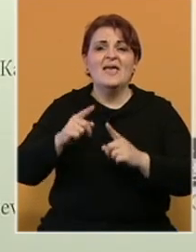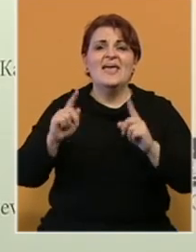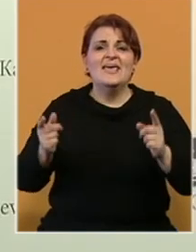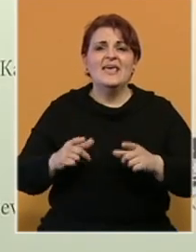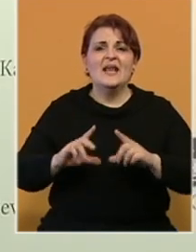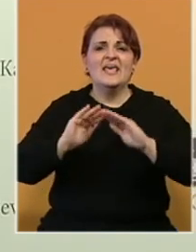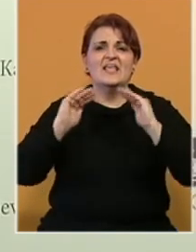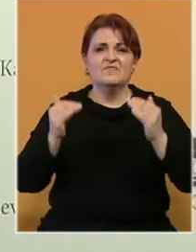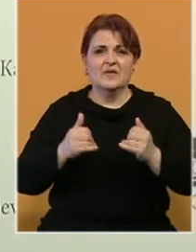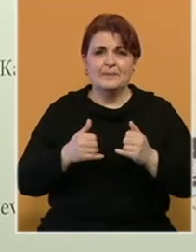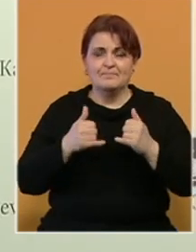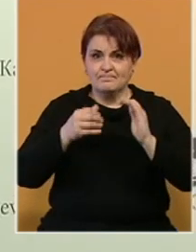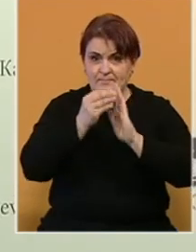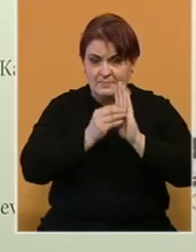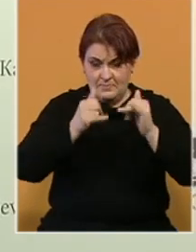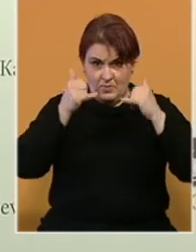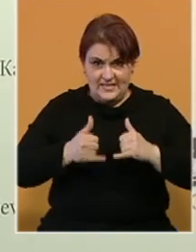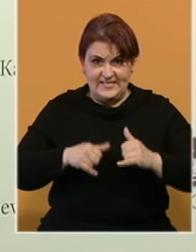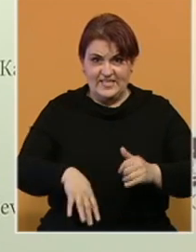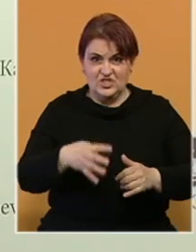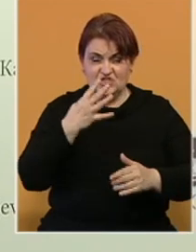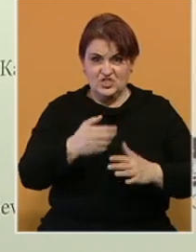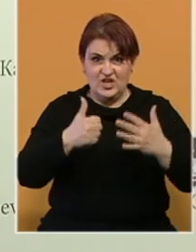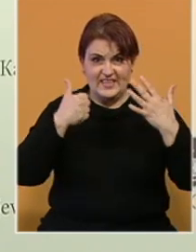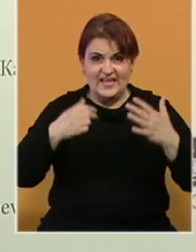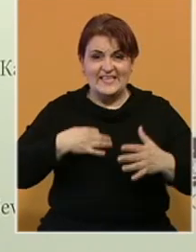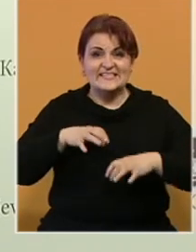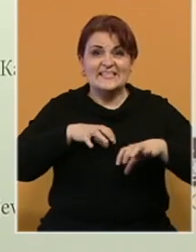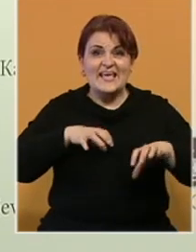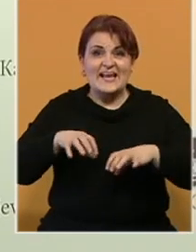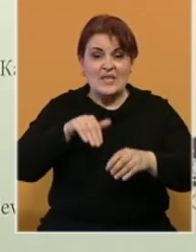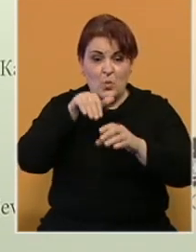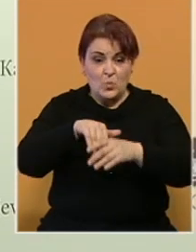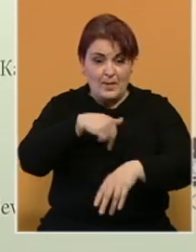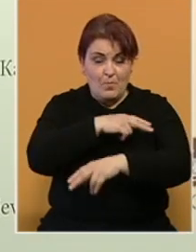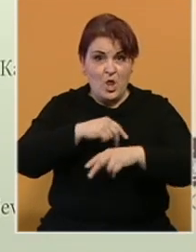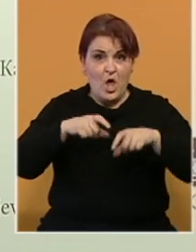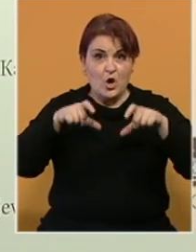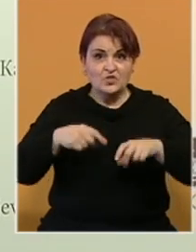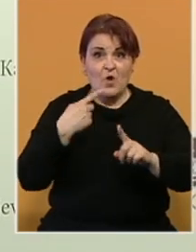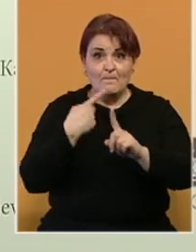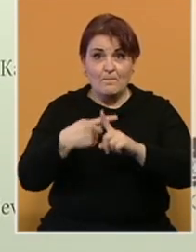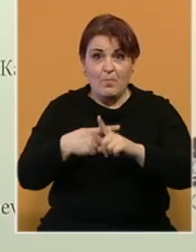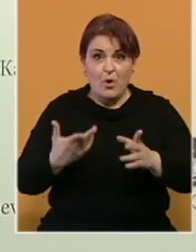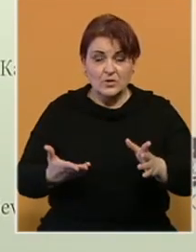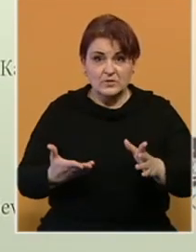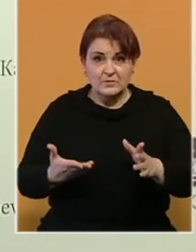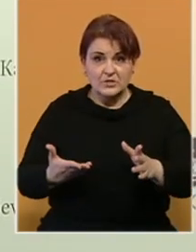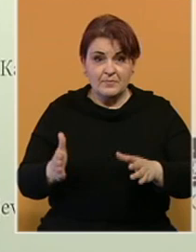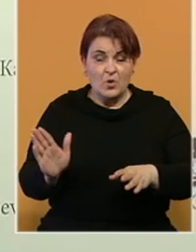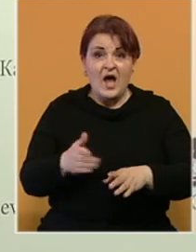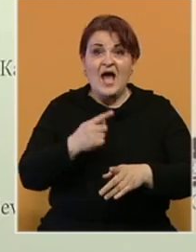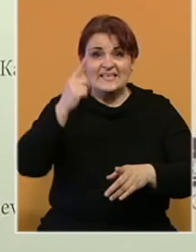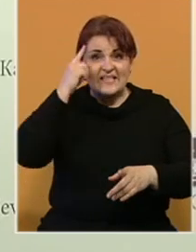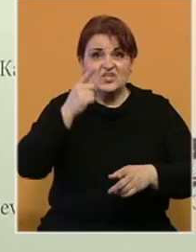dvoranama. Današnji podatak da je samo danas 46 zdravstvenih radnika unutar kliničkog centra pozitivno izašlo iz stroja nam